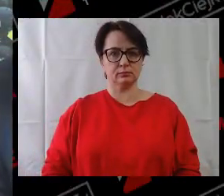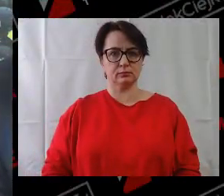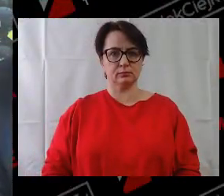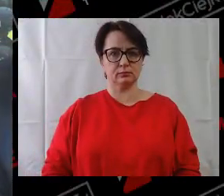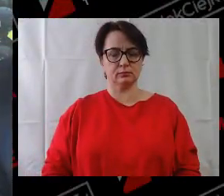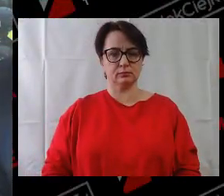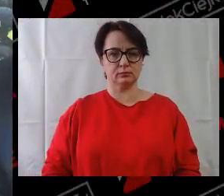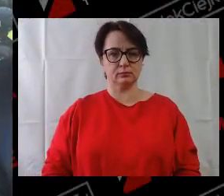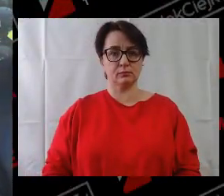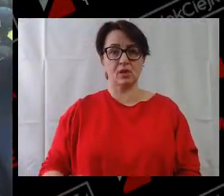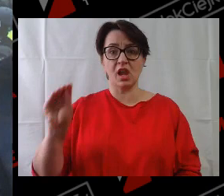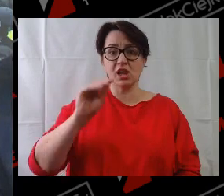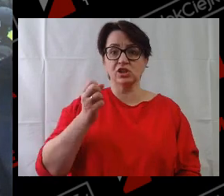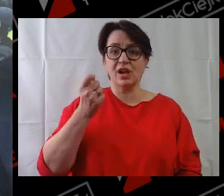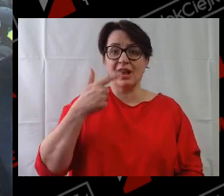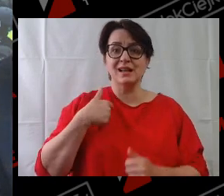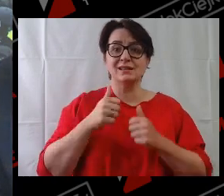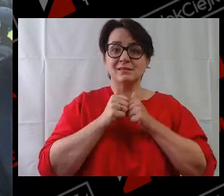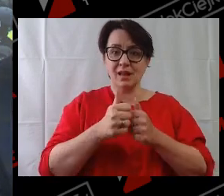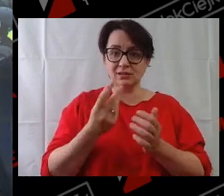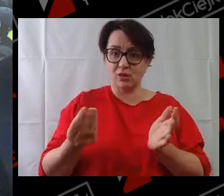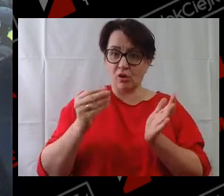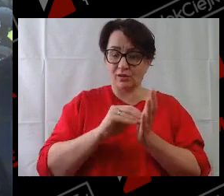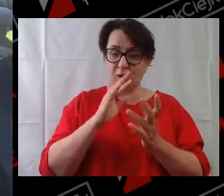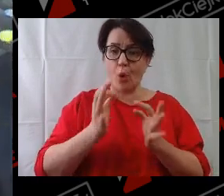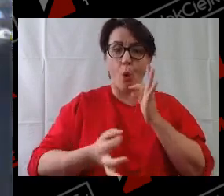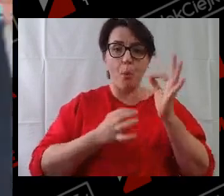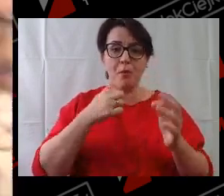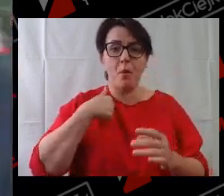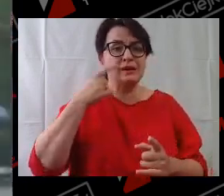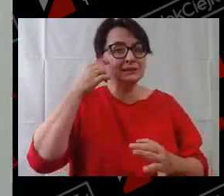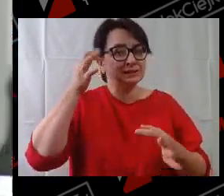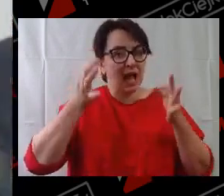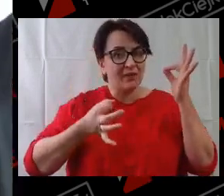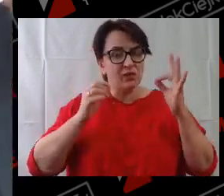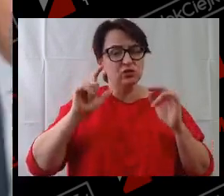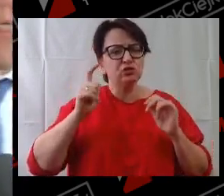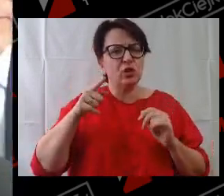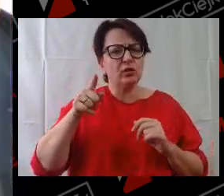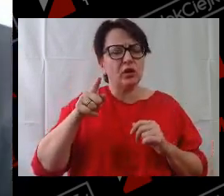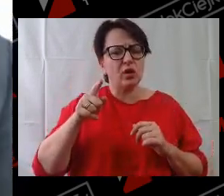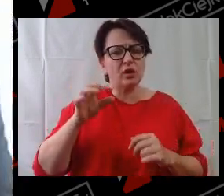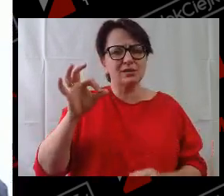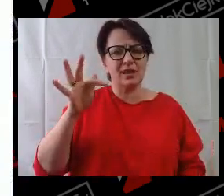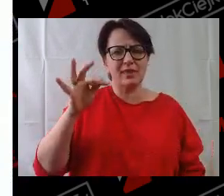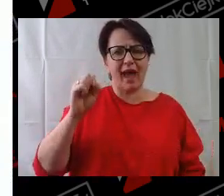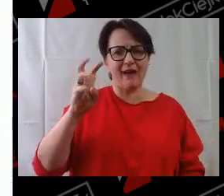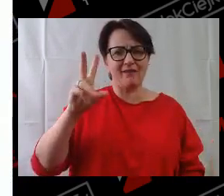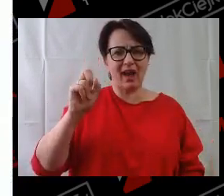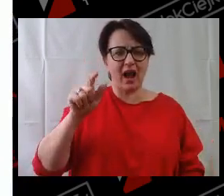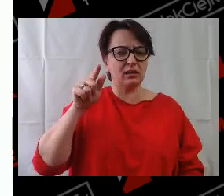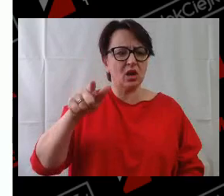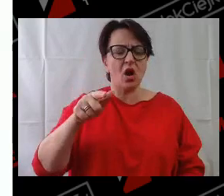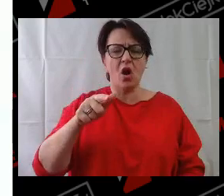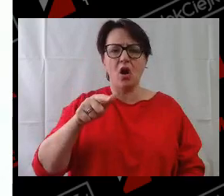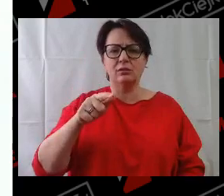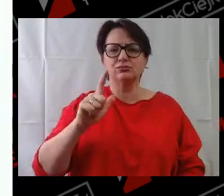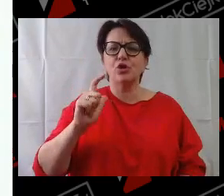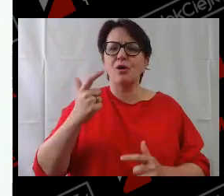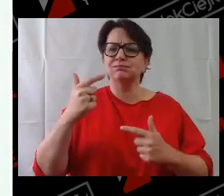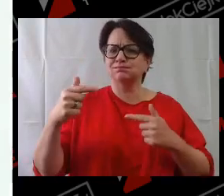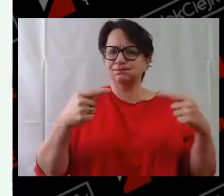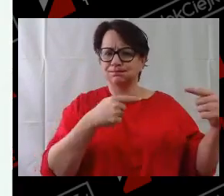jeszcze parę zdań bo chciałem się podzielić z państwem refleksją co dostawki jaka w tej sprawie się rozgrywa